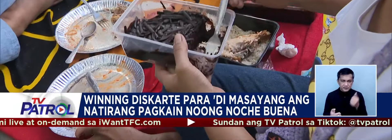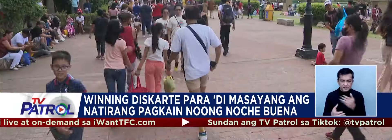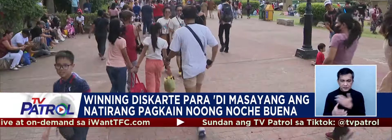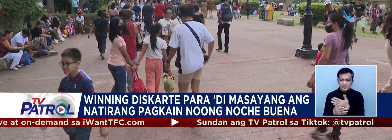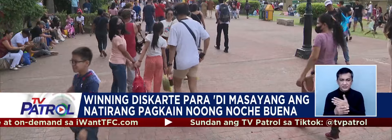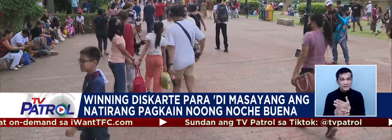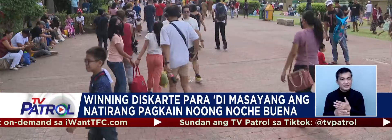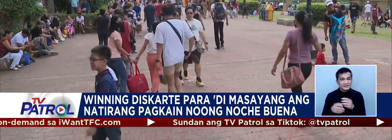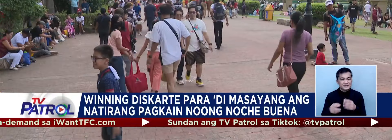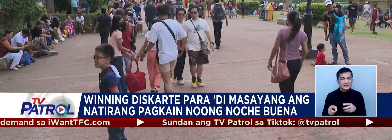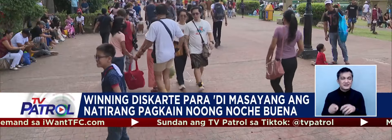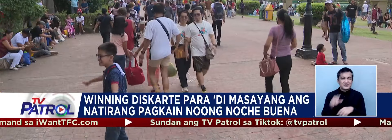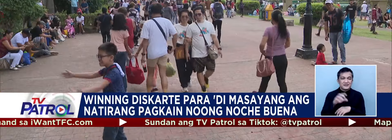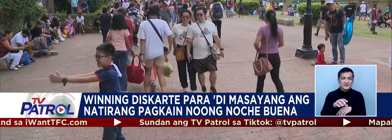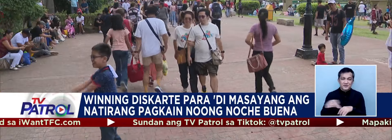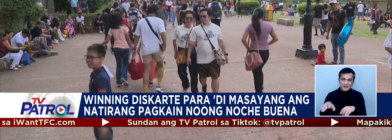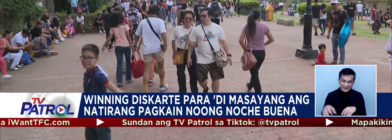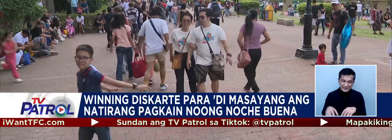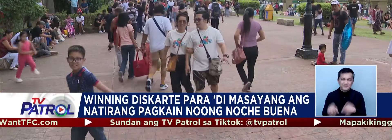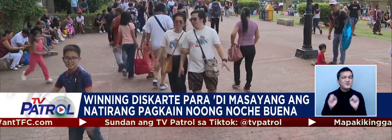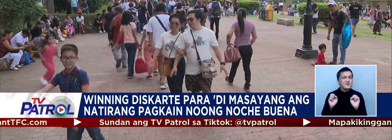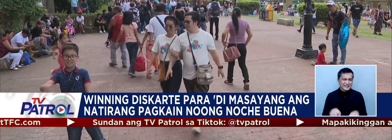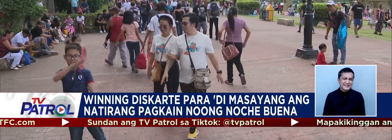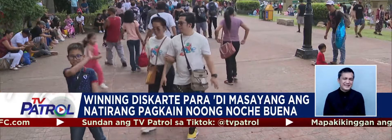mga kapamilya o kapitbahay.